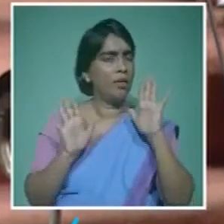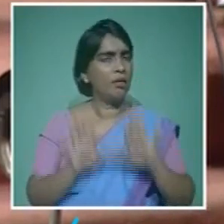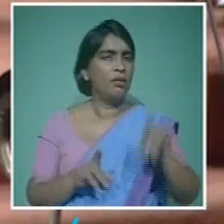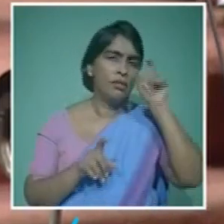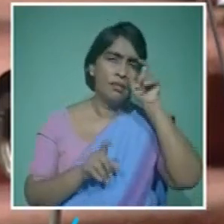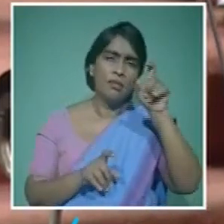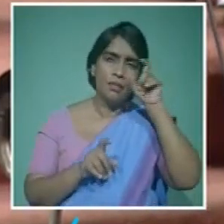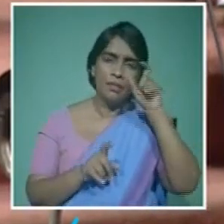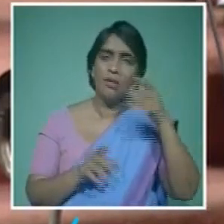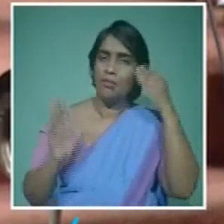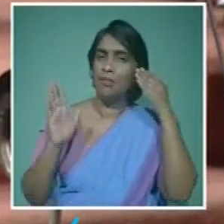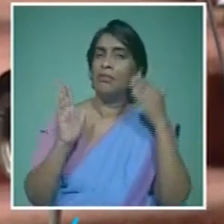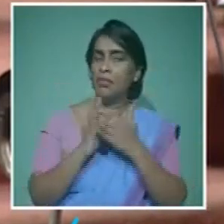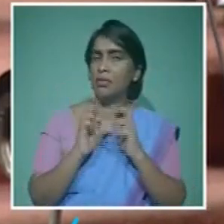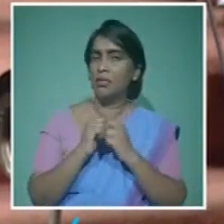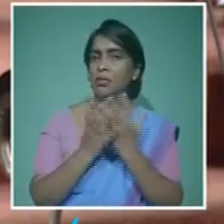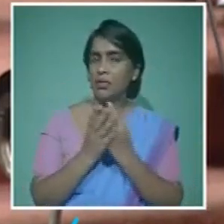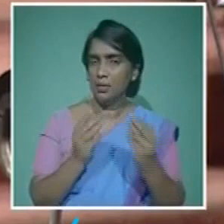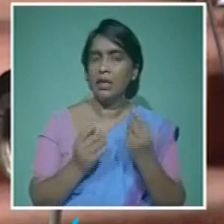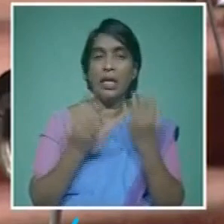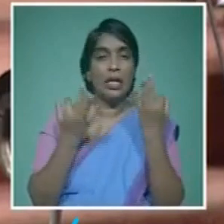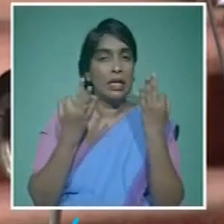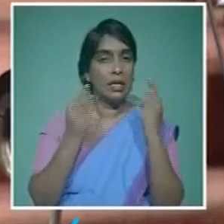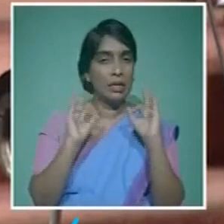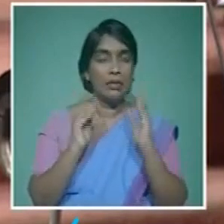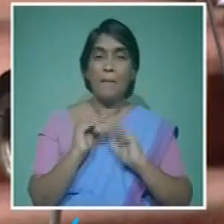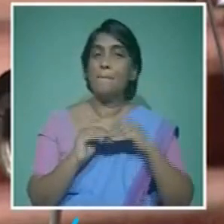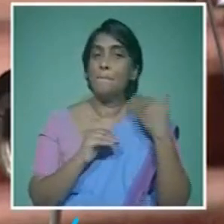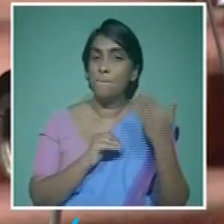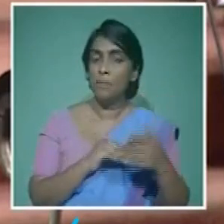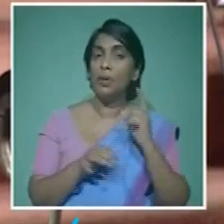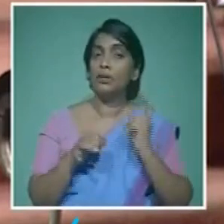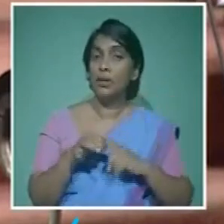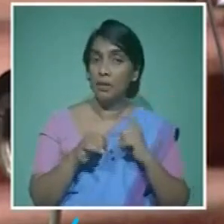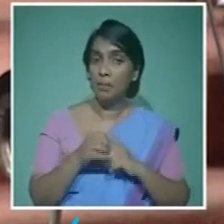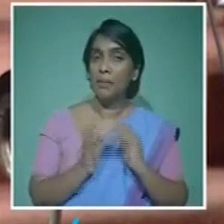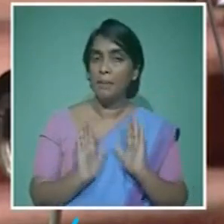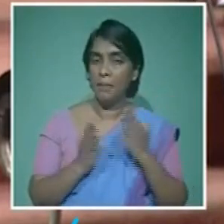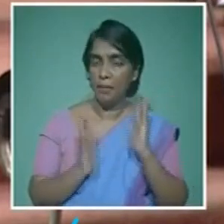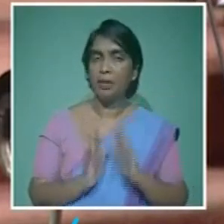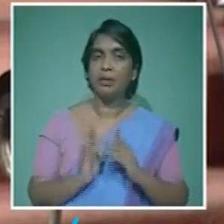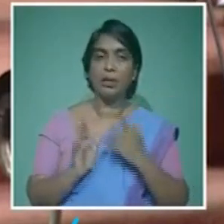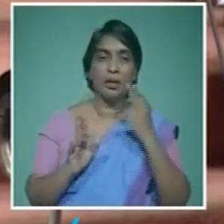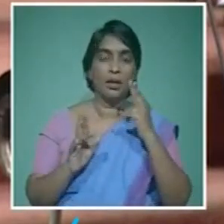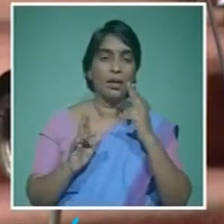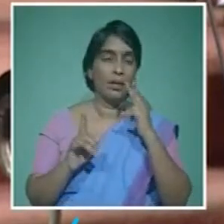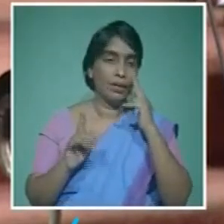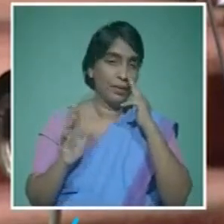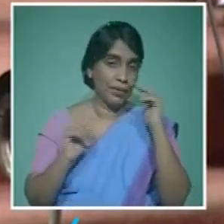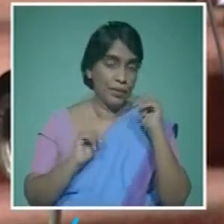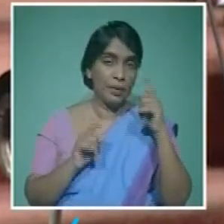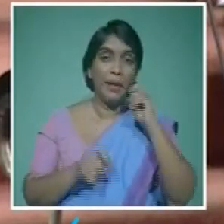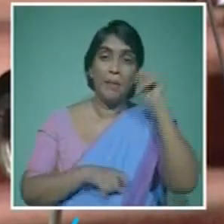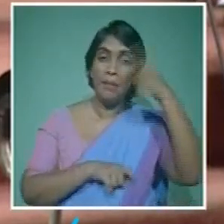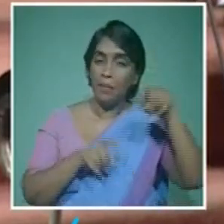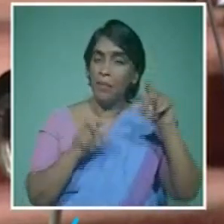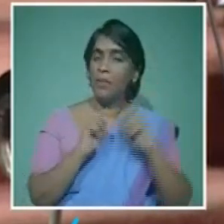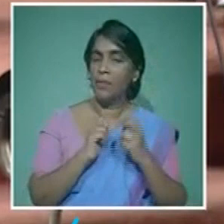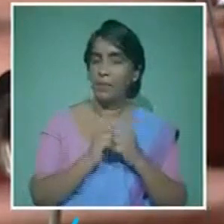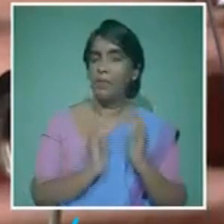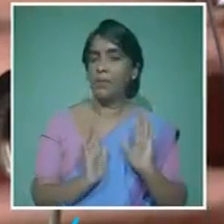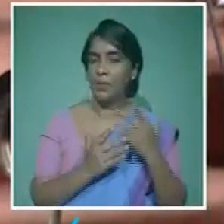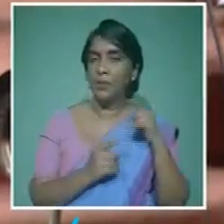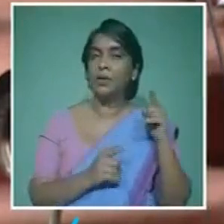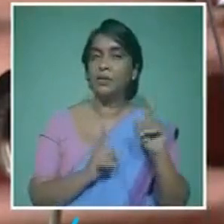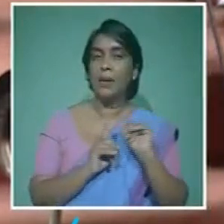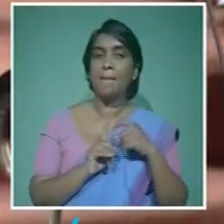75 வருடங்களாக சுதந்திரம் பெற்ற உடனேயே இந்த பிரச்சனை ஆரம்பிக்கப்பட்டது. மலையக மக்களுடைய பிரச்சனையுடன் ஆரம்பிக்கப்பட்டது. அந்த பாகிஸ்தானிய